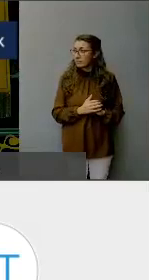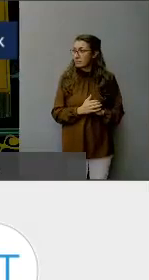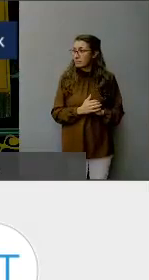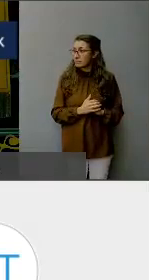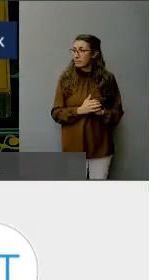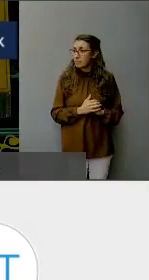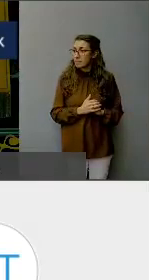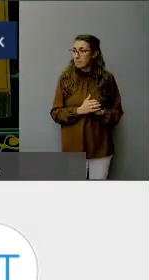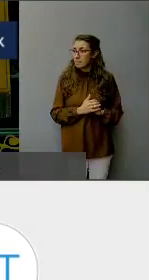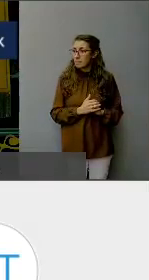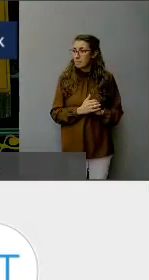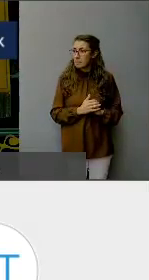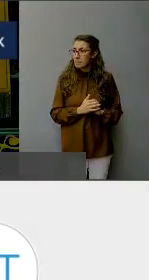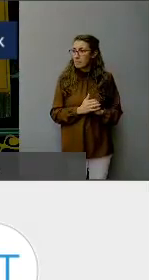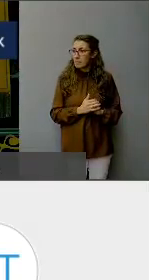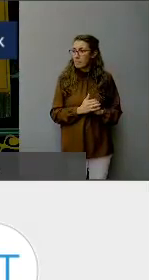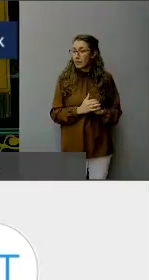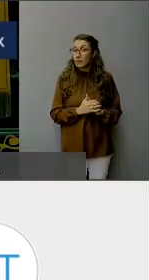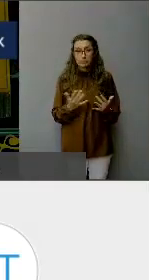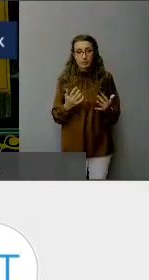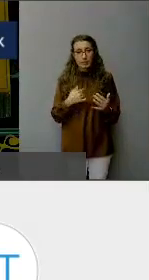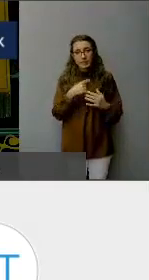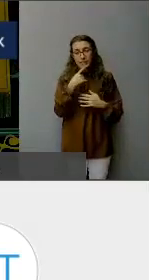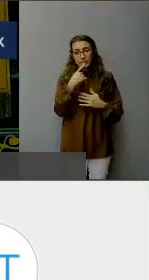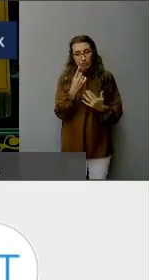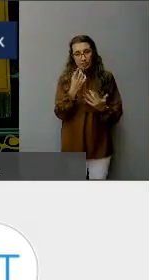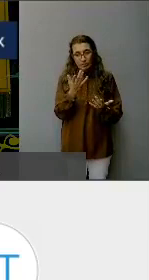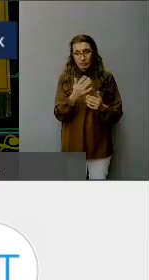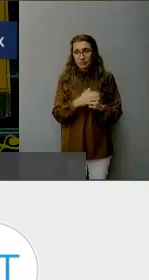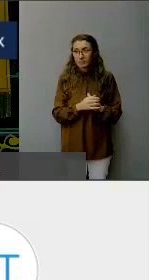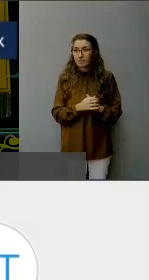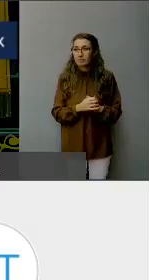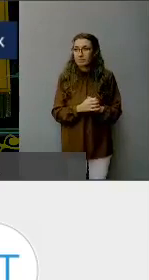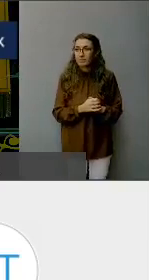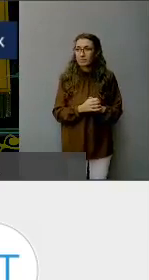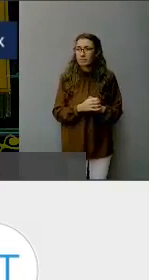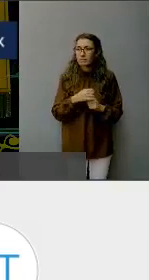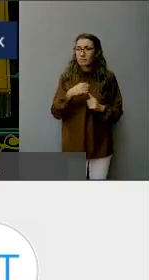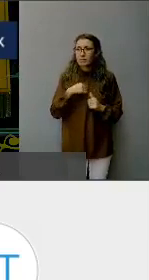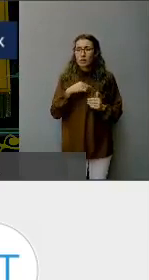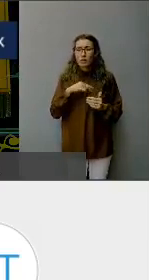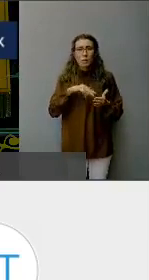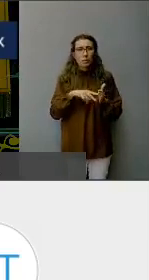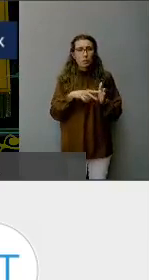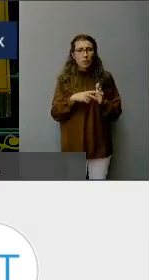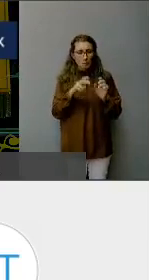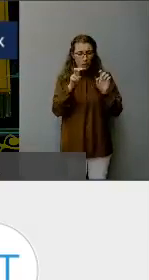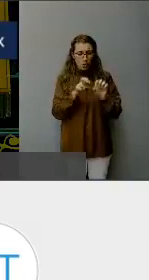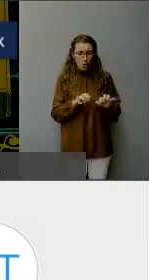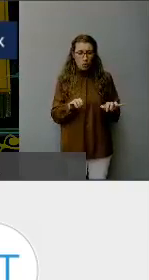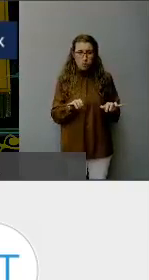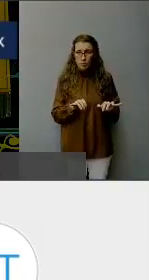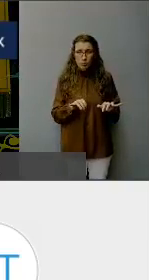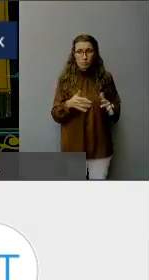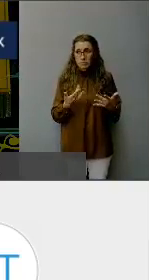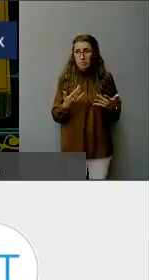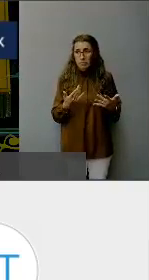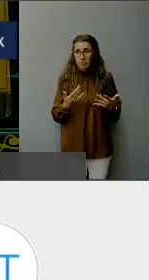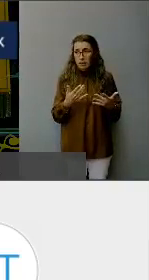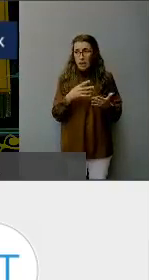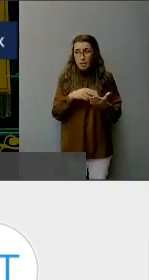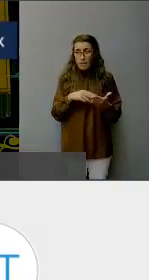allora dicevo siamo i problemi in cui su un pc ma direi che forse alla nostra le votazioni